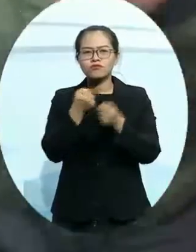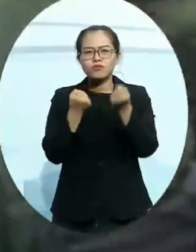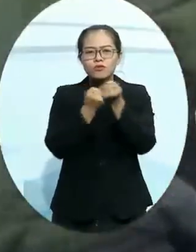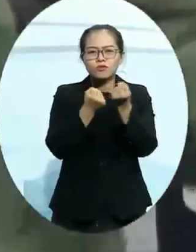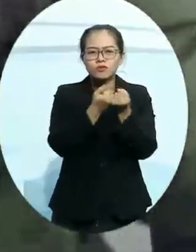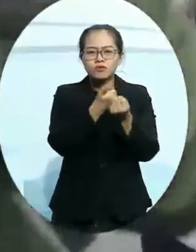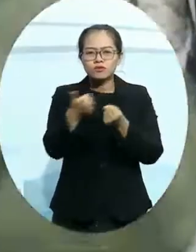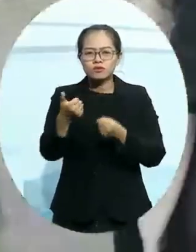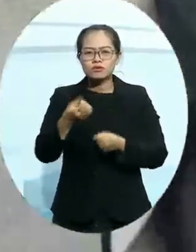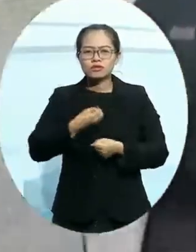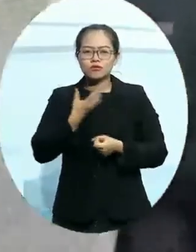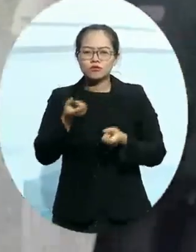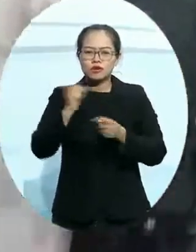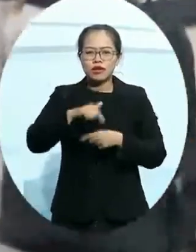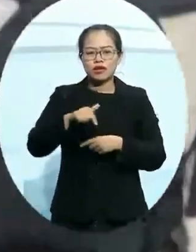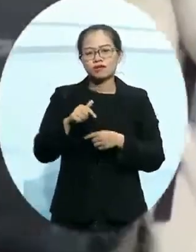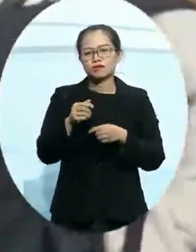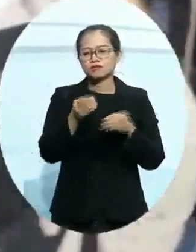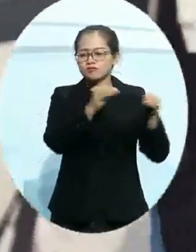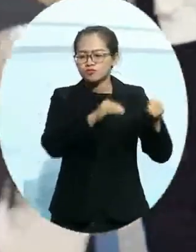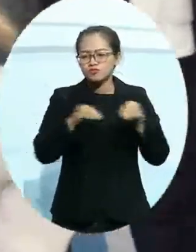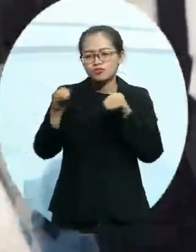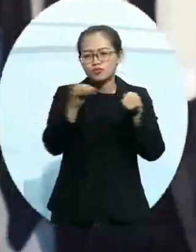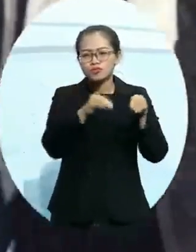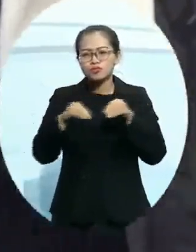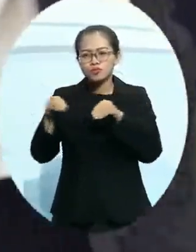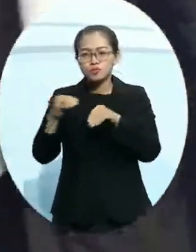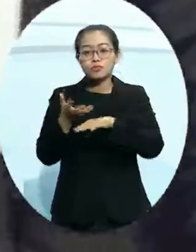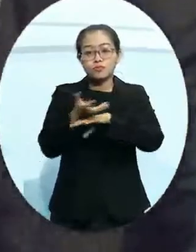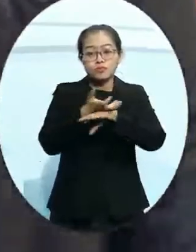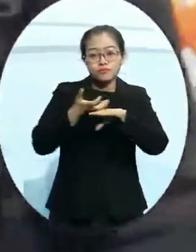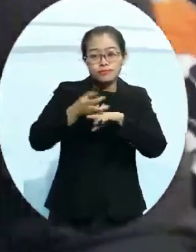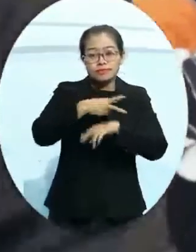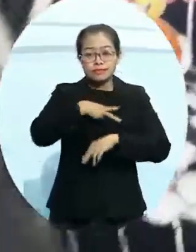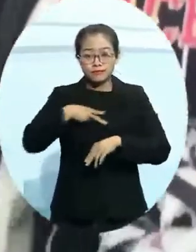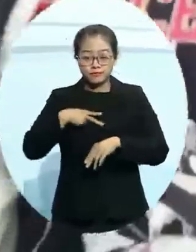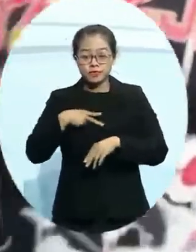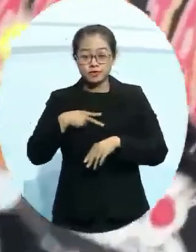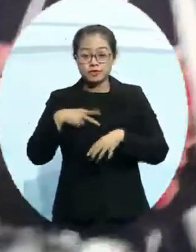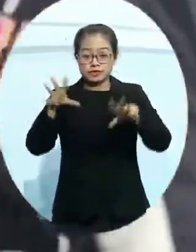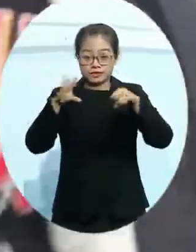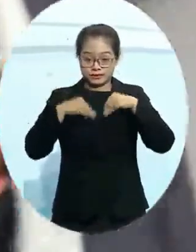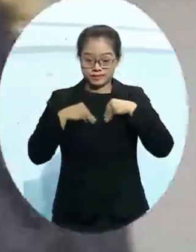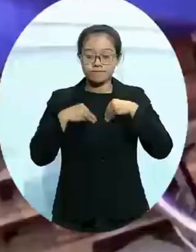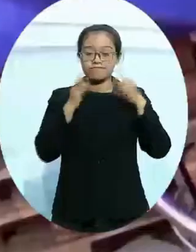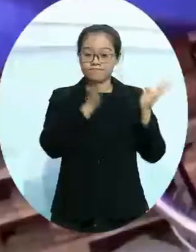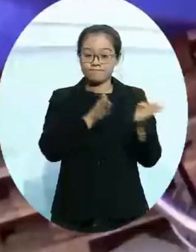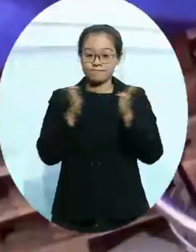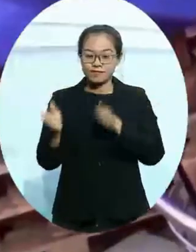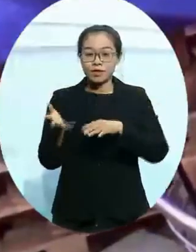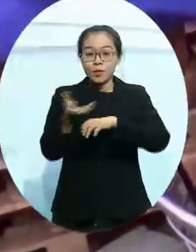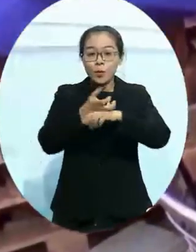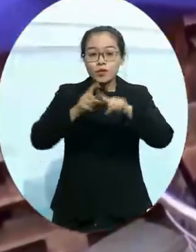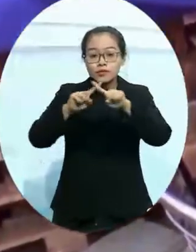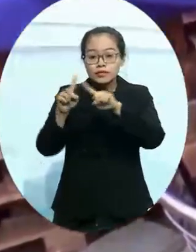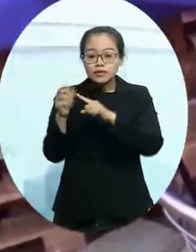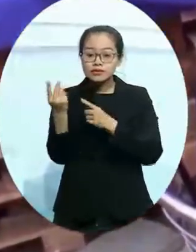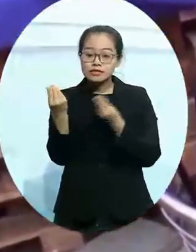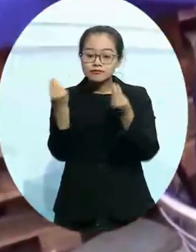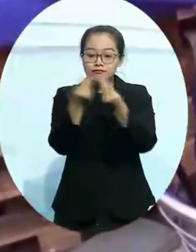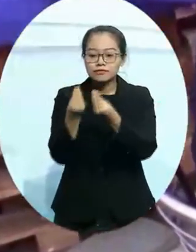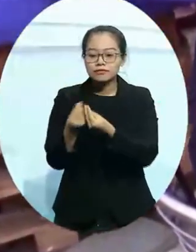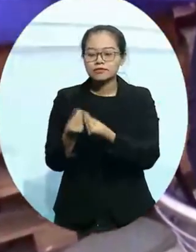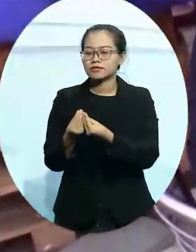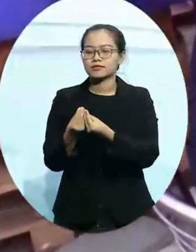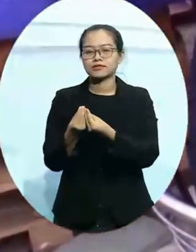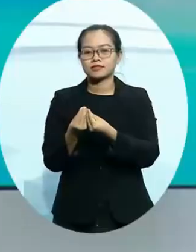kế hoạch tái định cư khoảng 10.000 người tị nạn đến các quốc gia thành viên sẵn sàng tiếp nhận, trong khi những quốc gia khác có thể đóng góp tài chính để được miễn trách nhiệm này.